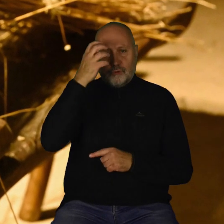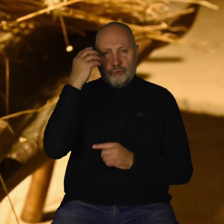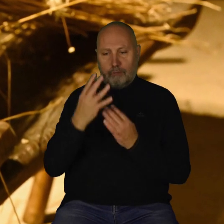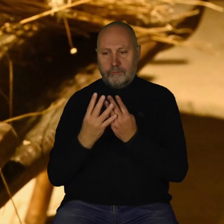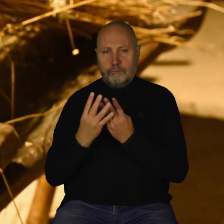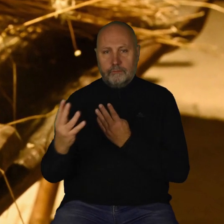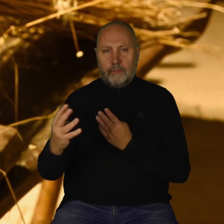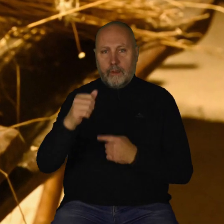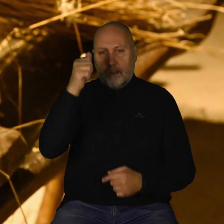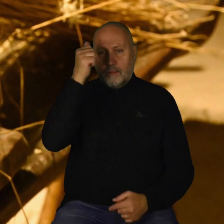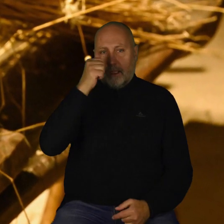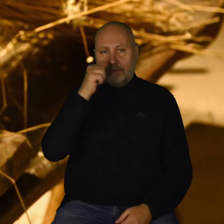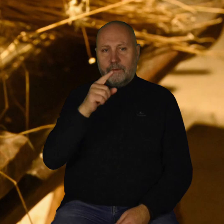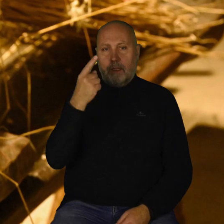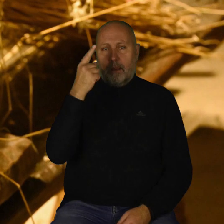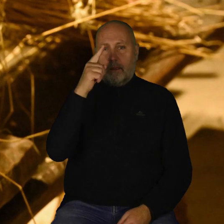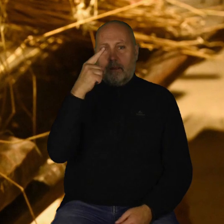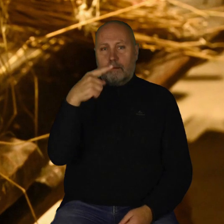główek